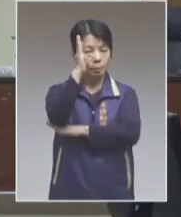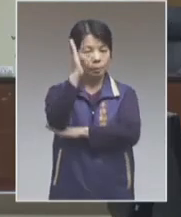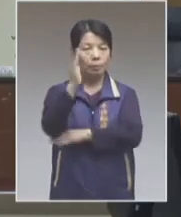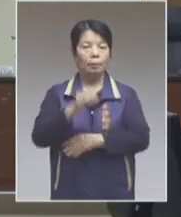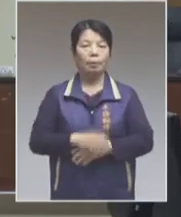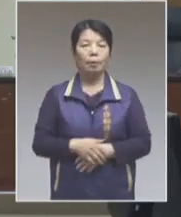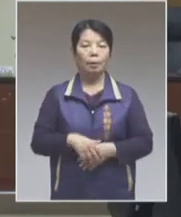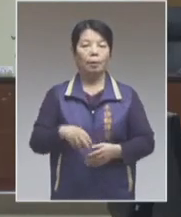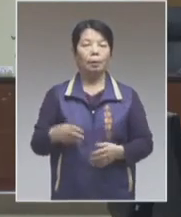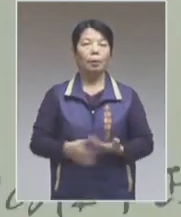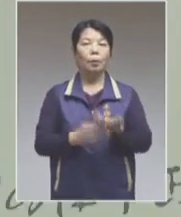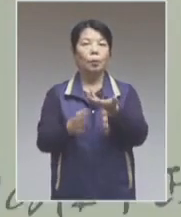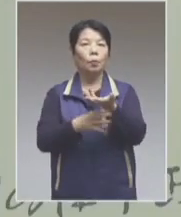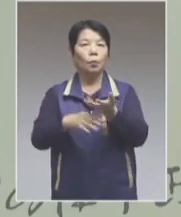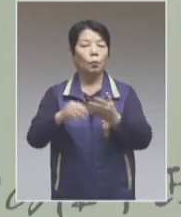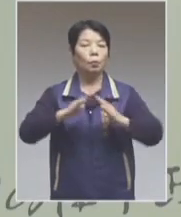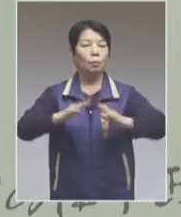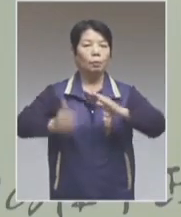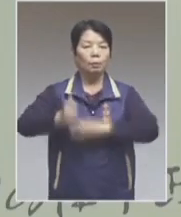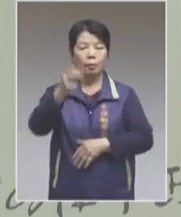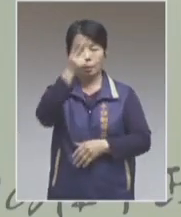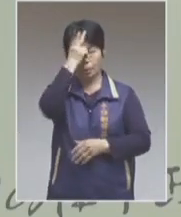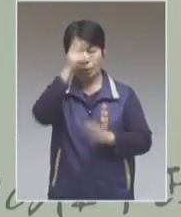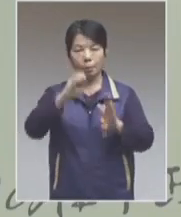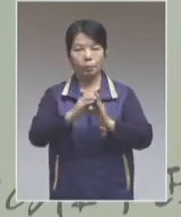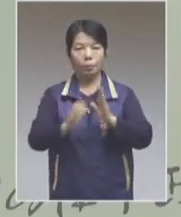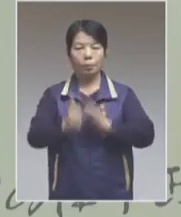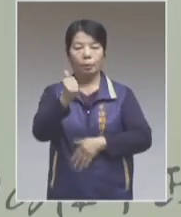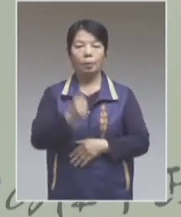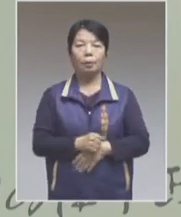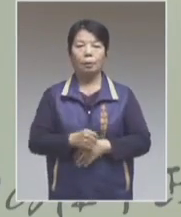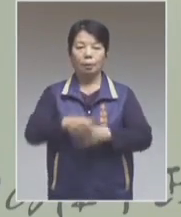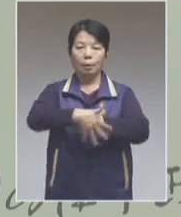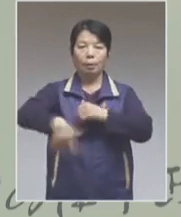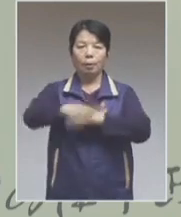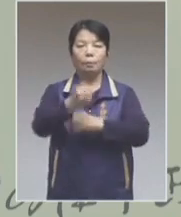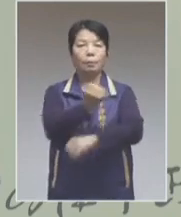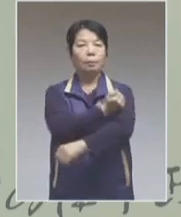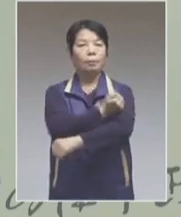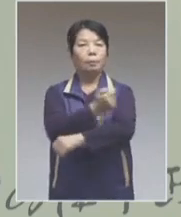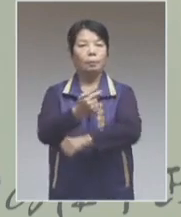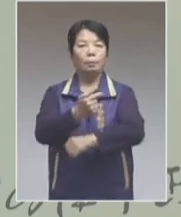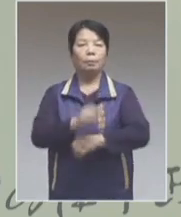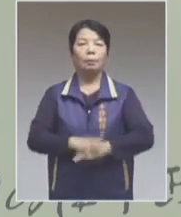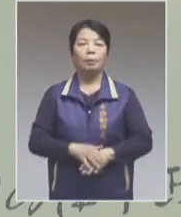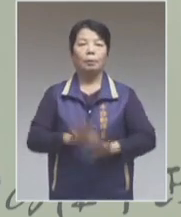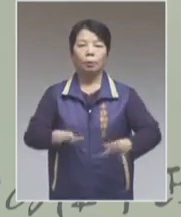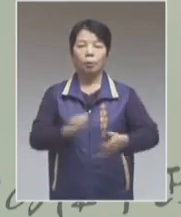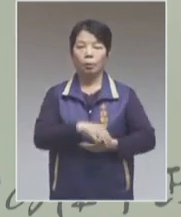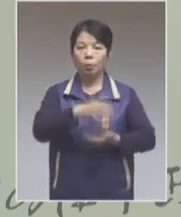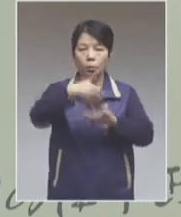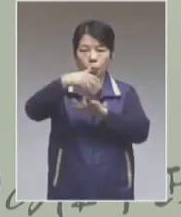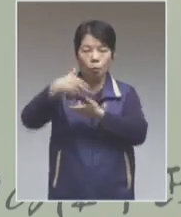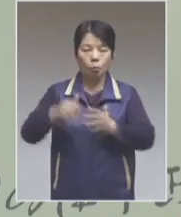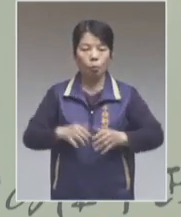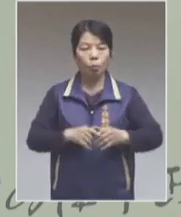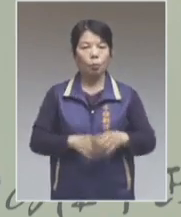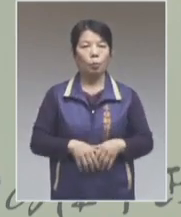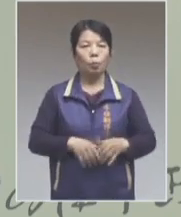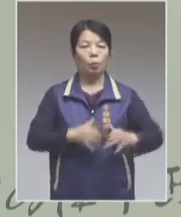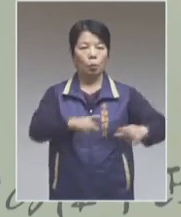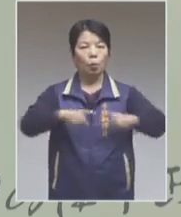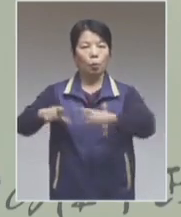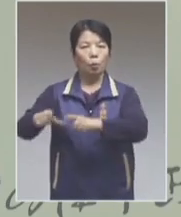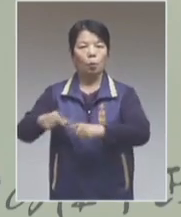个卢市长还有曾局长，他们的同仁也非常的辛苦，因为个案这个餐饮的这个人数也非常的